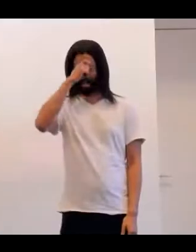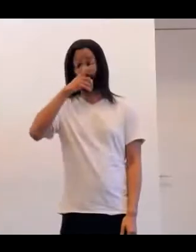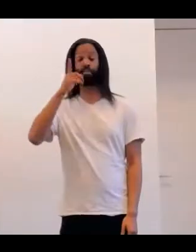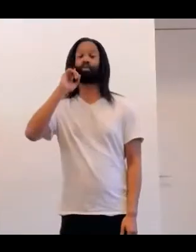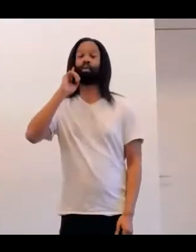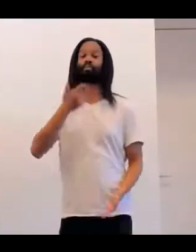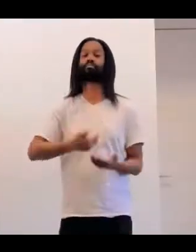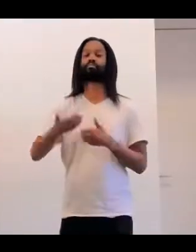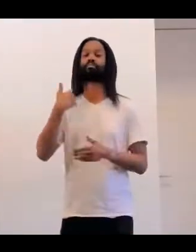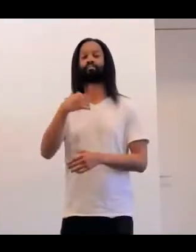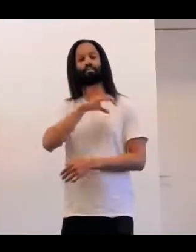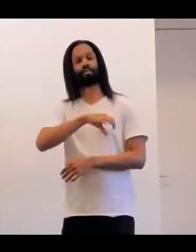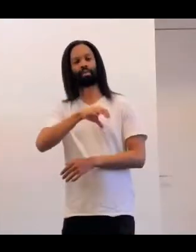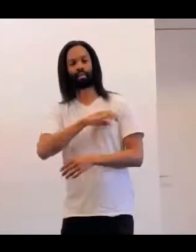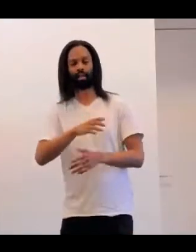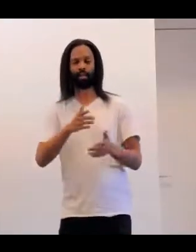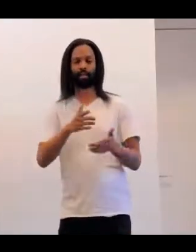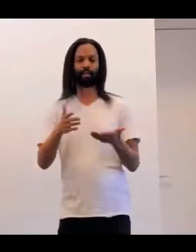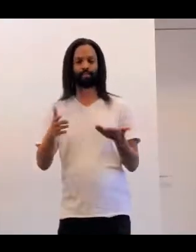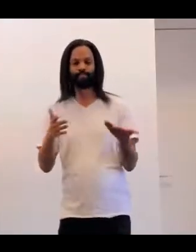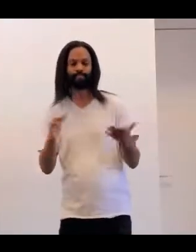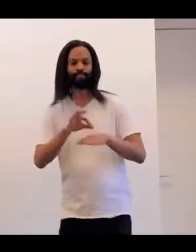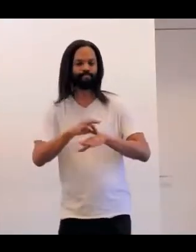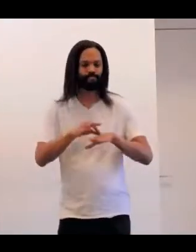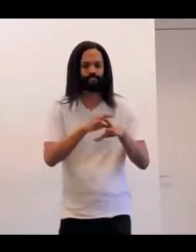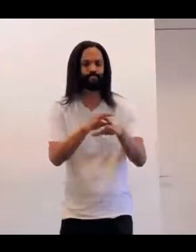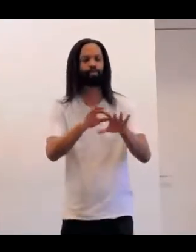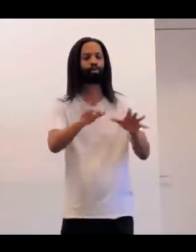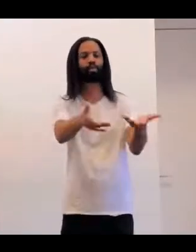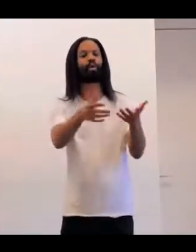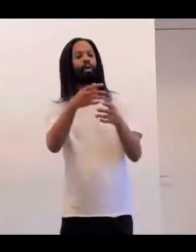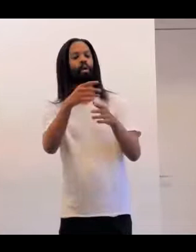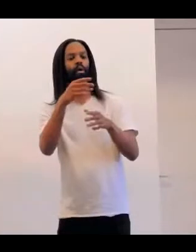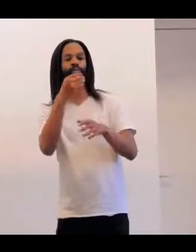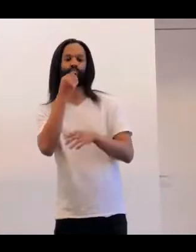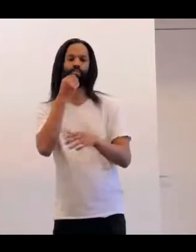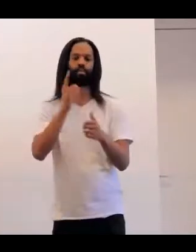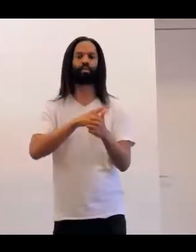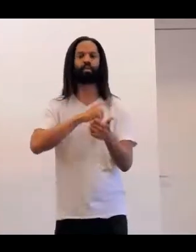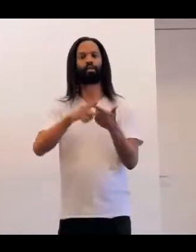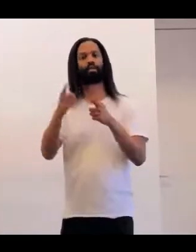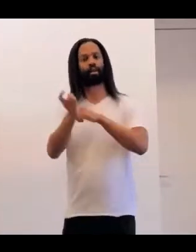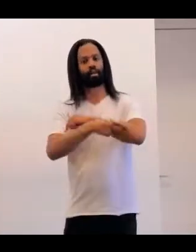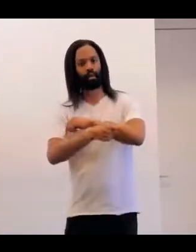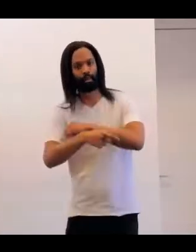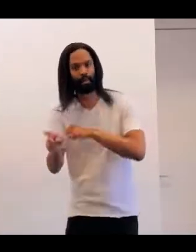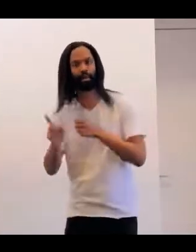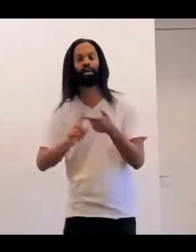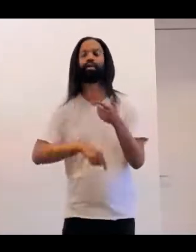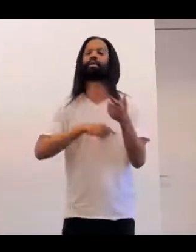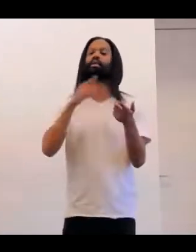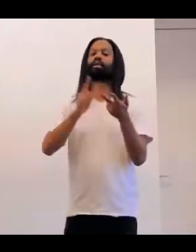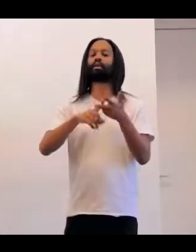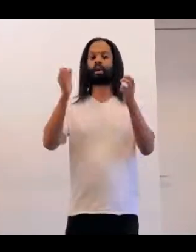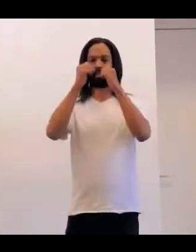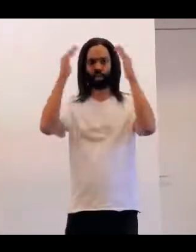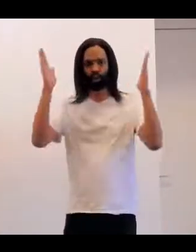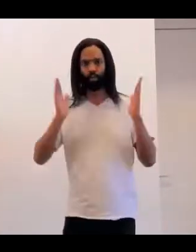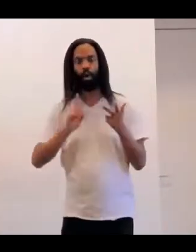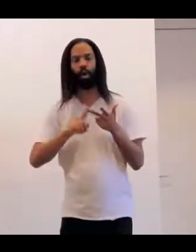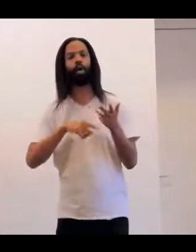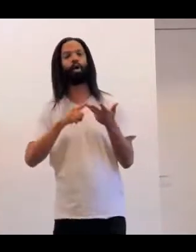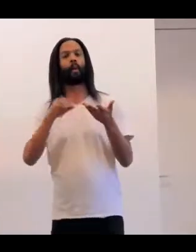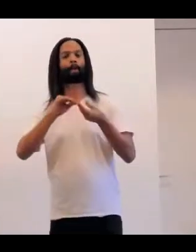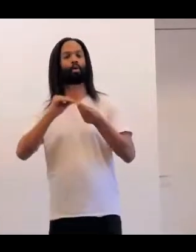les accompagner sur le chemin de l'accès à l'alimentation, au sevrage, à l'hébergement, à la prise en charge de leurs problèmes de